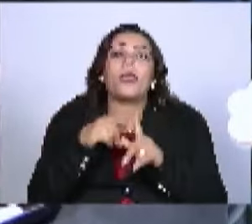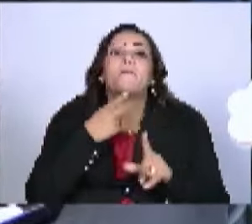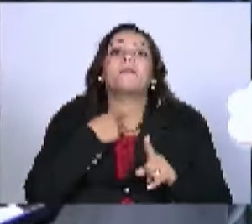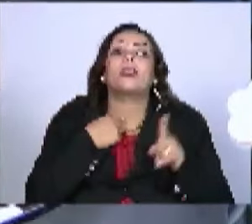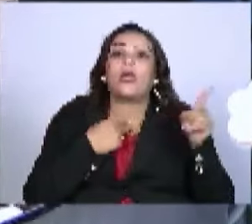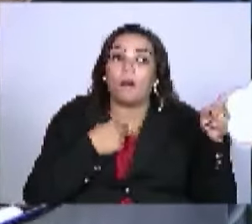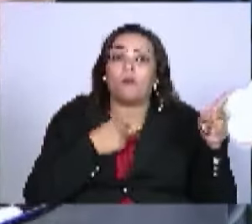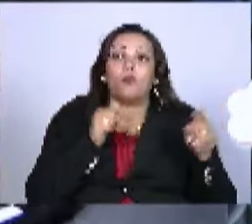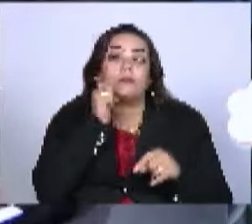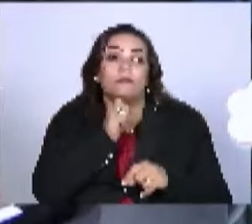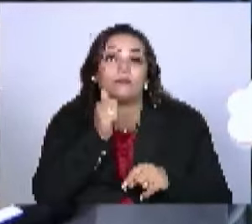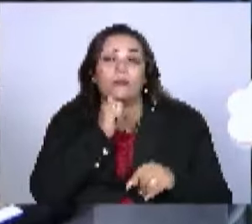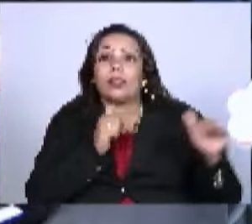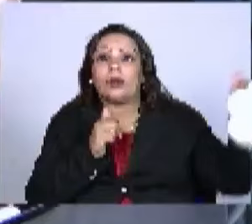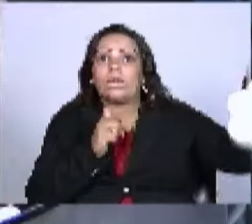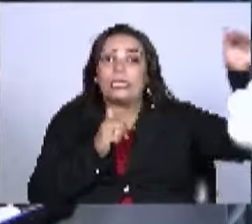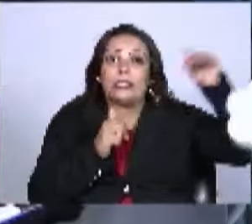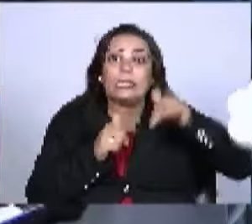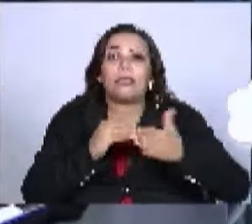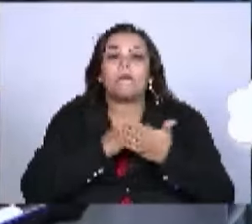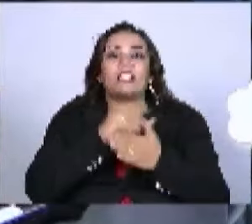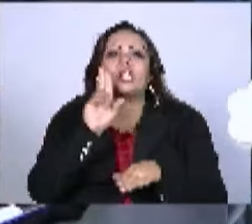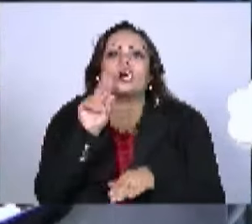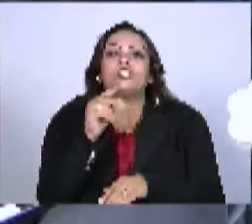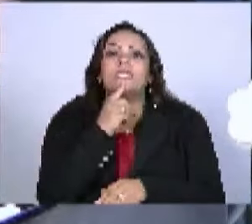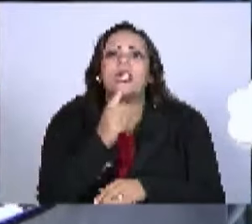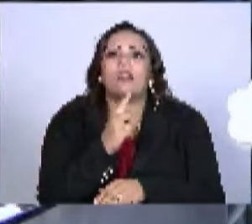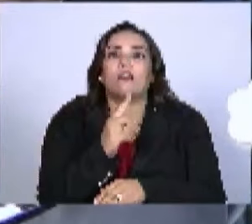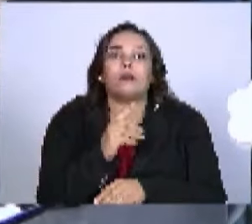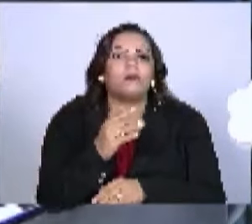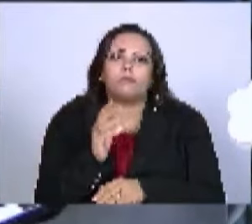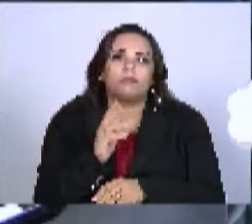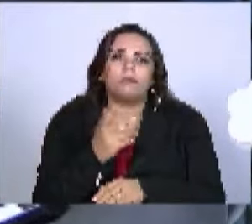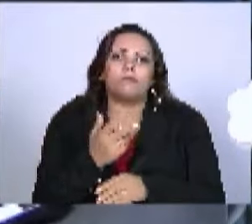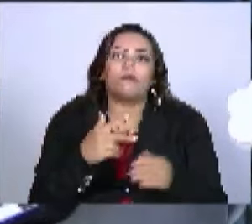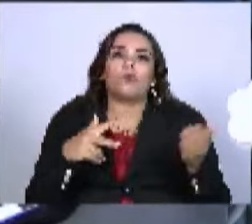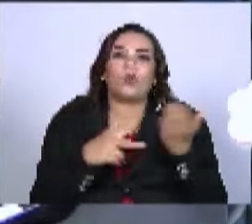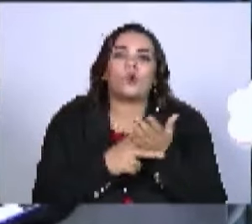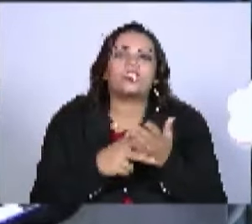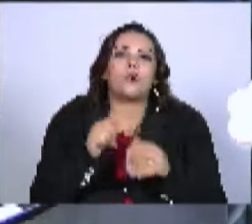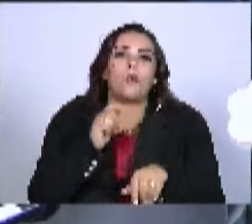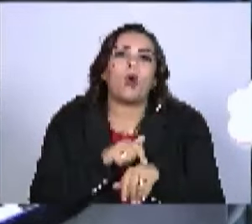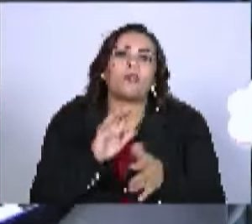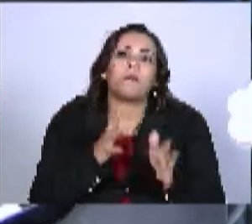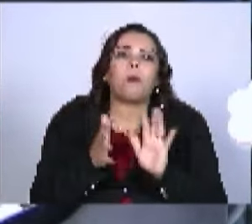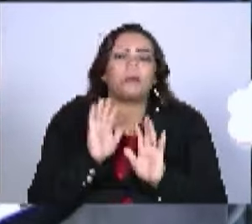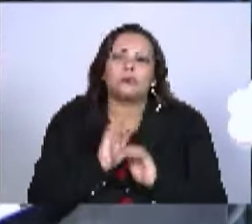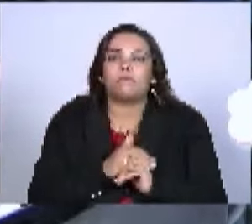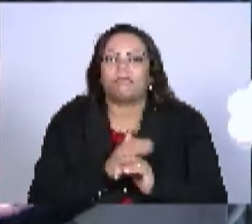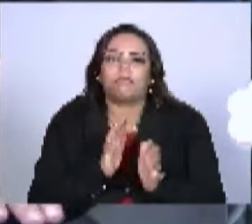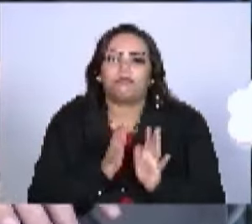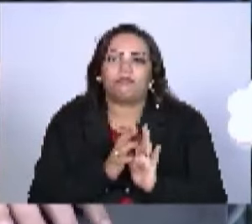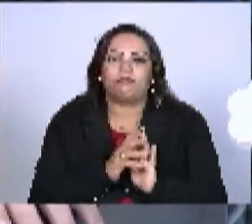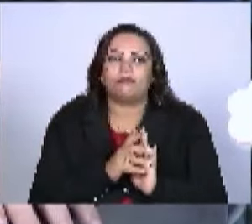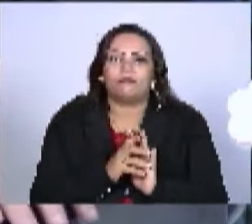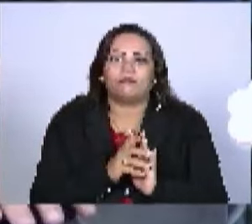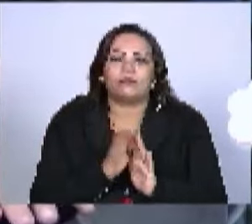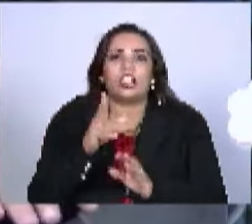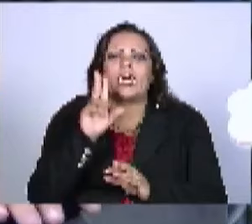وعايشه على رجاء انه يجي بعد 20 سنه او نص المده ما هو مش هيجي قبل نص المده اذا كان في نص مده